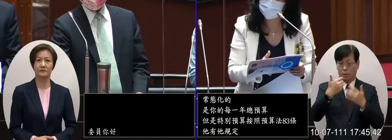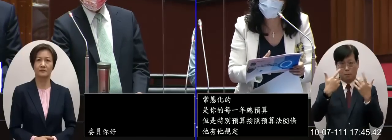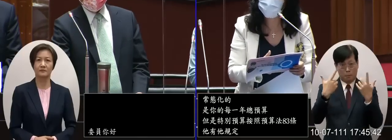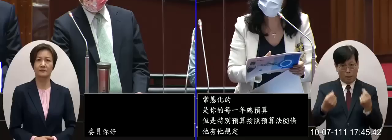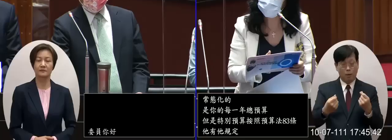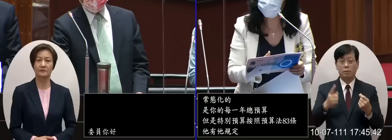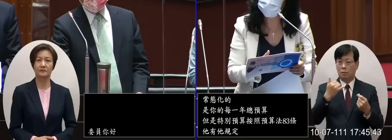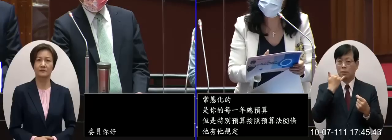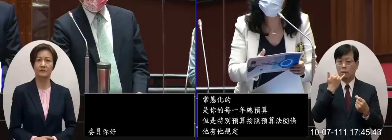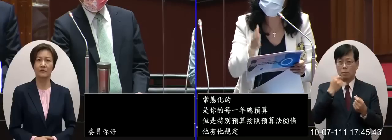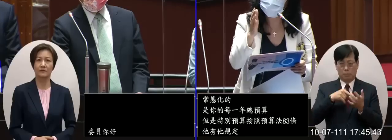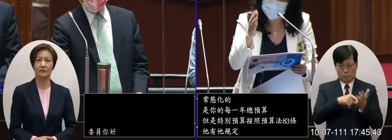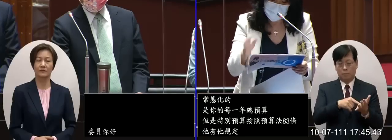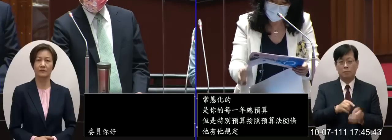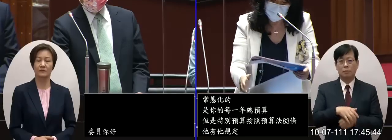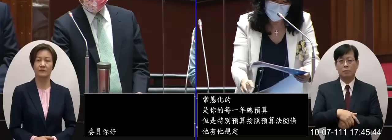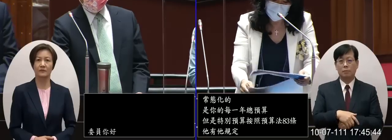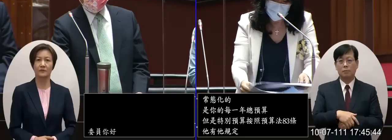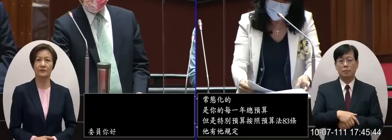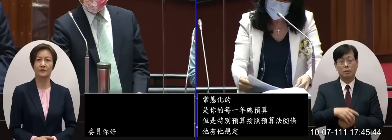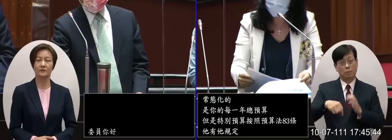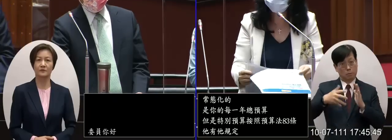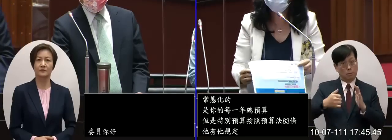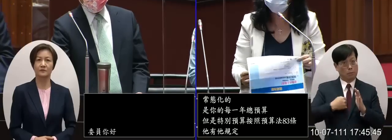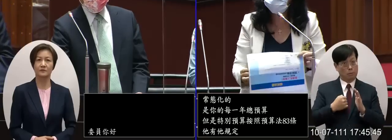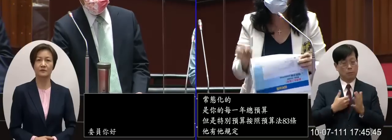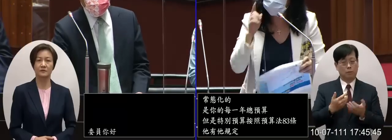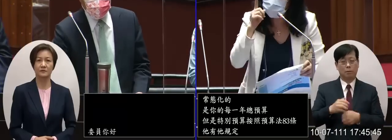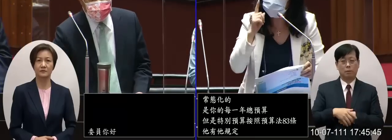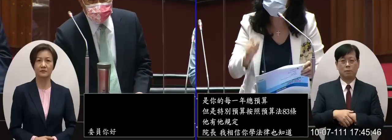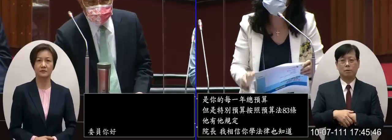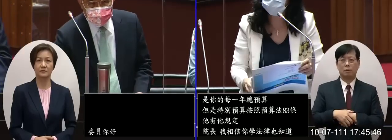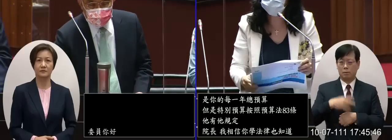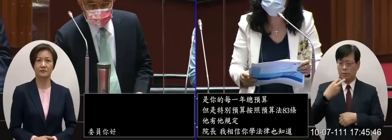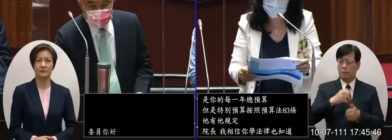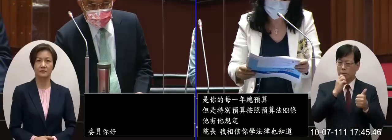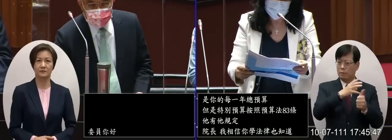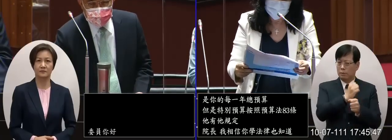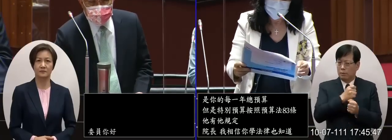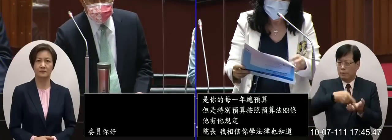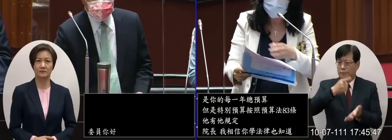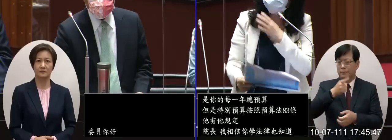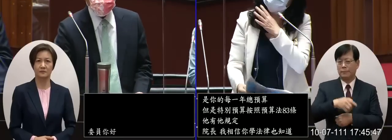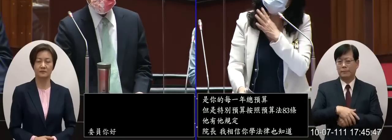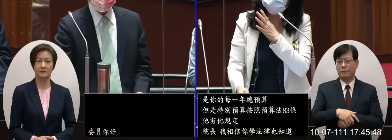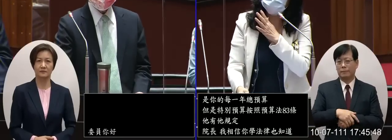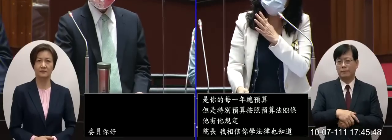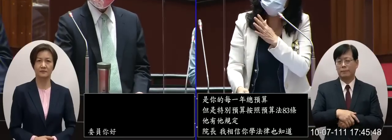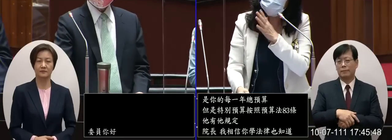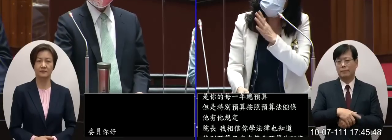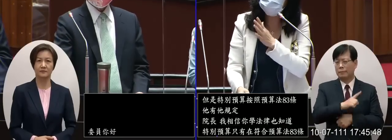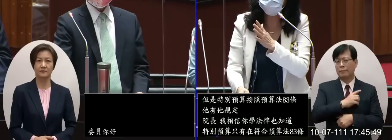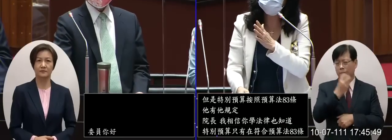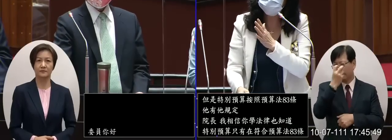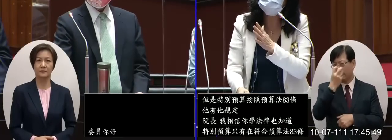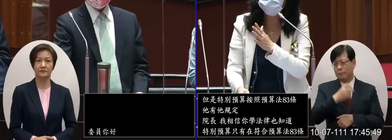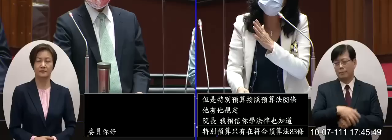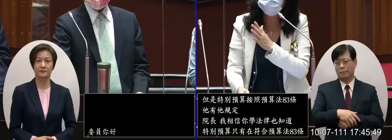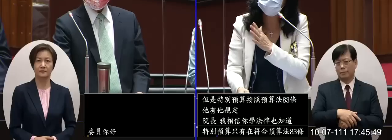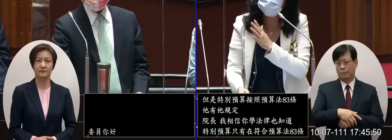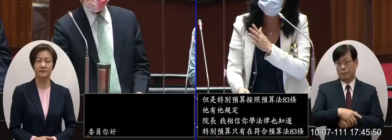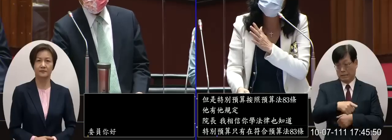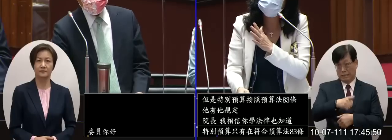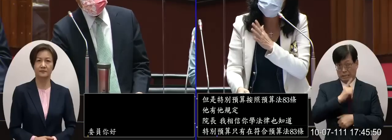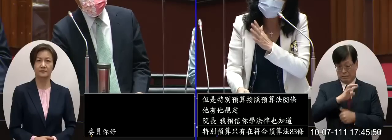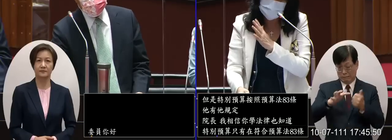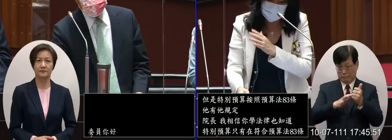下，它才有这个特别预算。那个院长，我再跟您提醒一次哈，你看看呐、啊，你的财